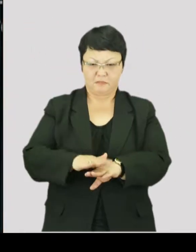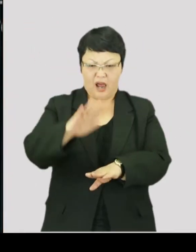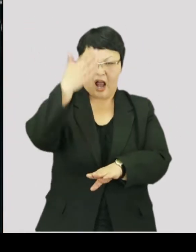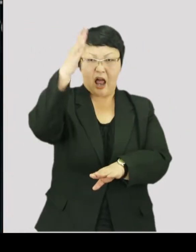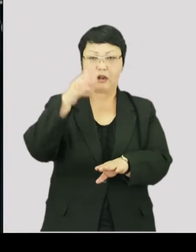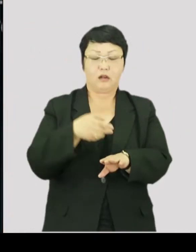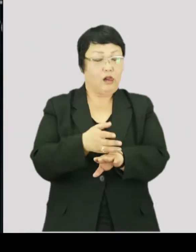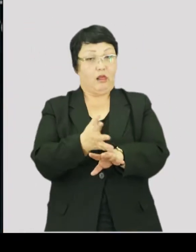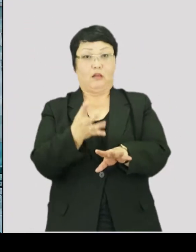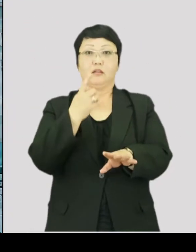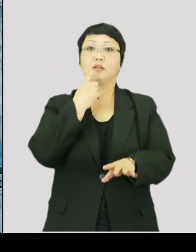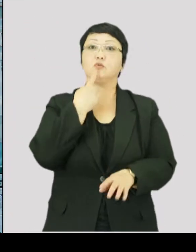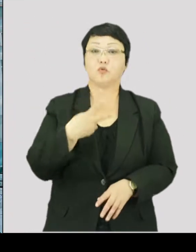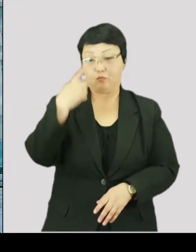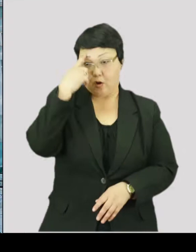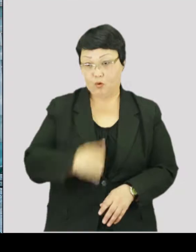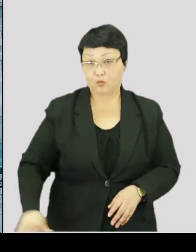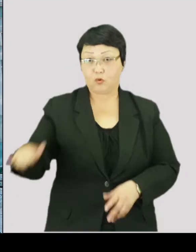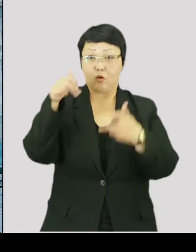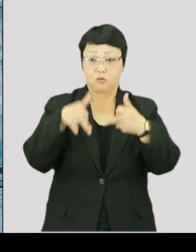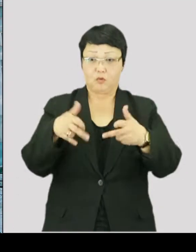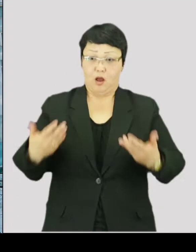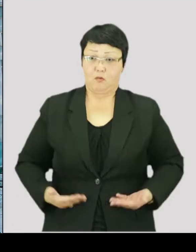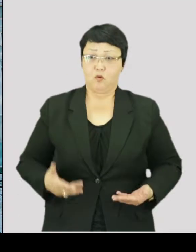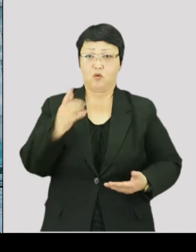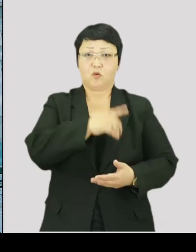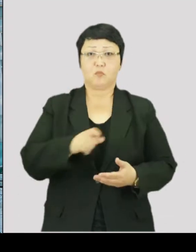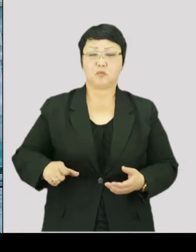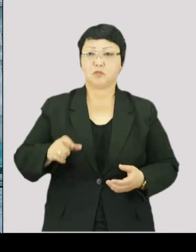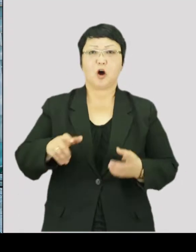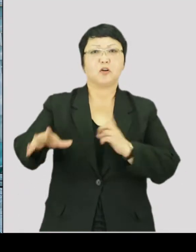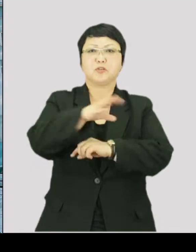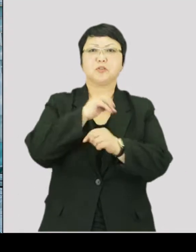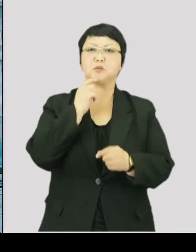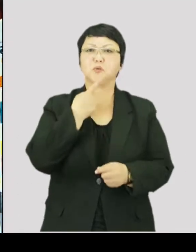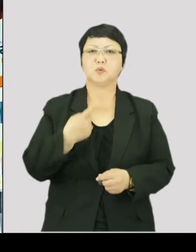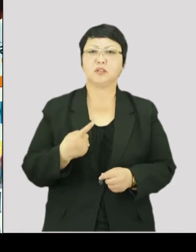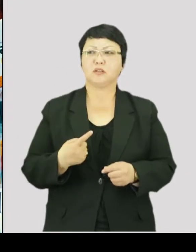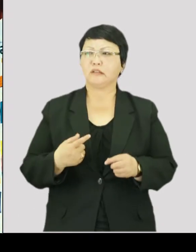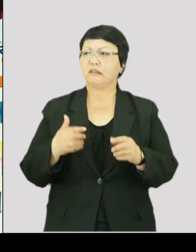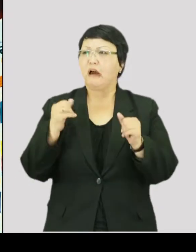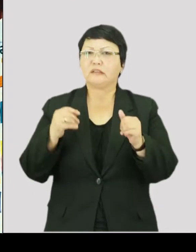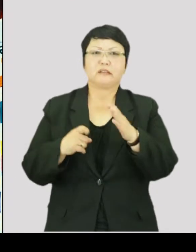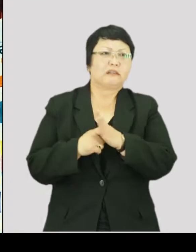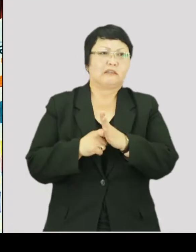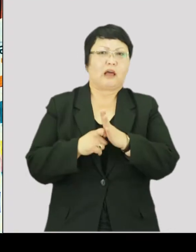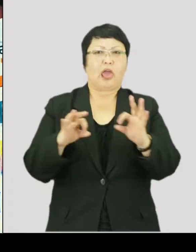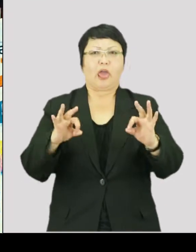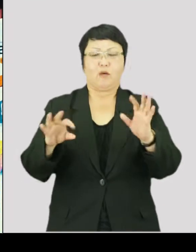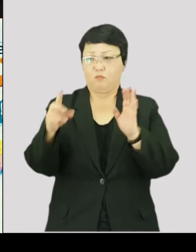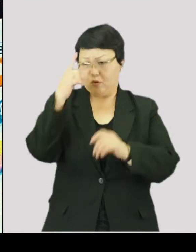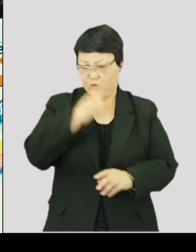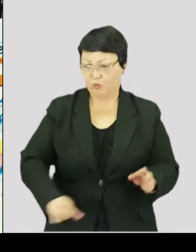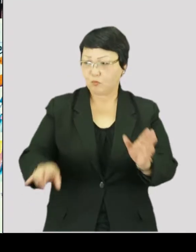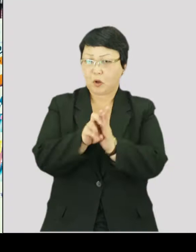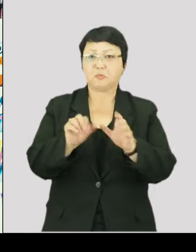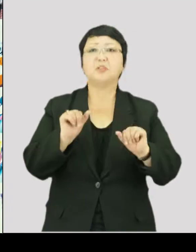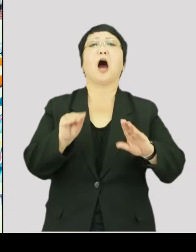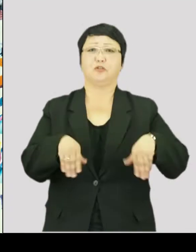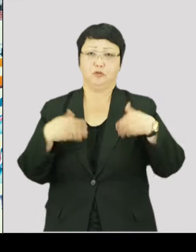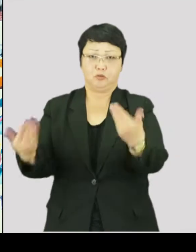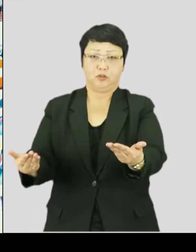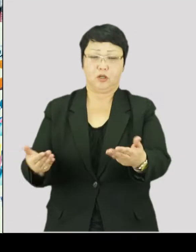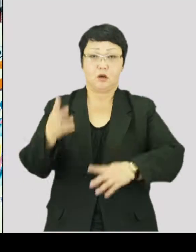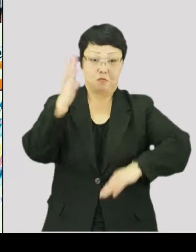бэрхшээлтэй иргэдэд маш ээлгүй орно. Мэдээж тэр хэд ч ямар нэг байдлаар тийм хязгаарлагдсан хүмүүс байгаа тийм шүү дээ. Тэр яаж боломжийг олгож байгаа юм хэрэг Монголд бол хэцүү. Жишээ